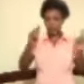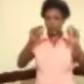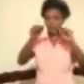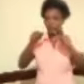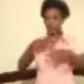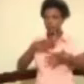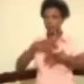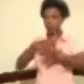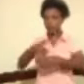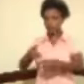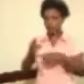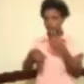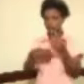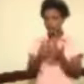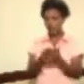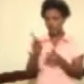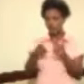plus.